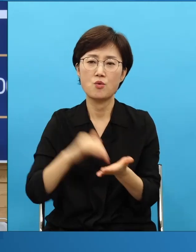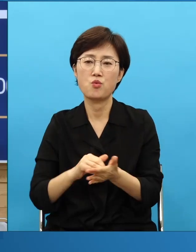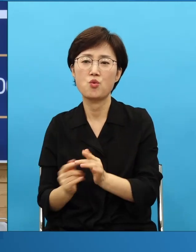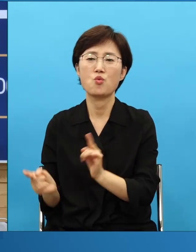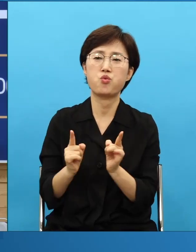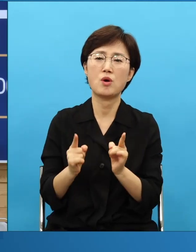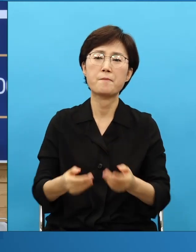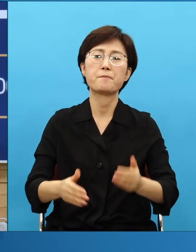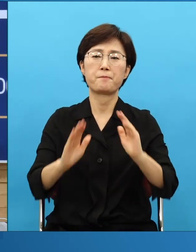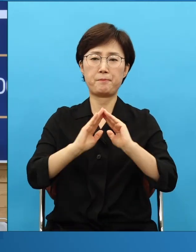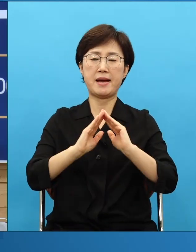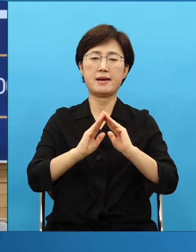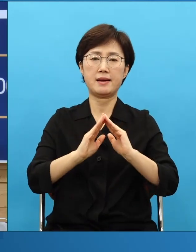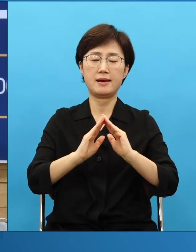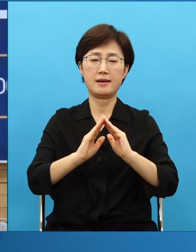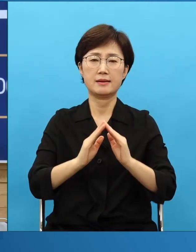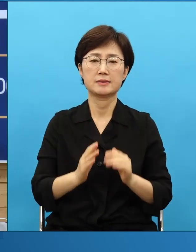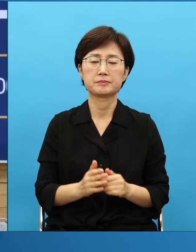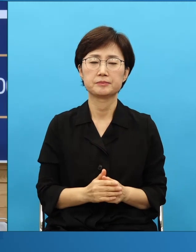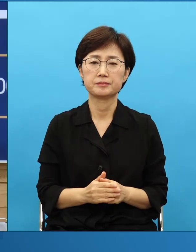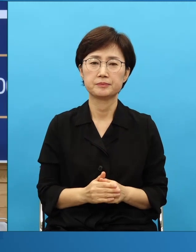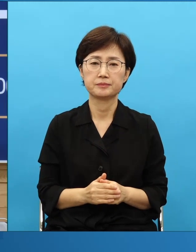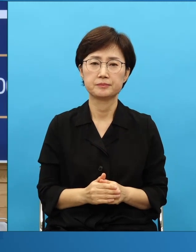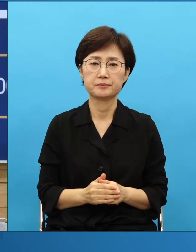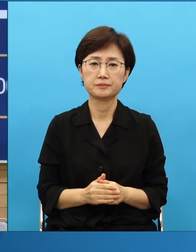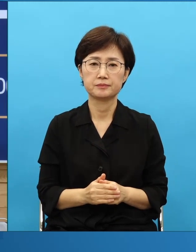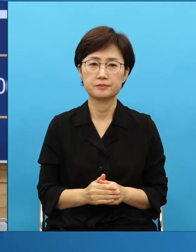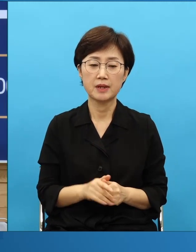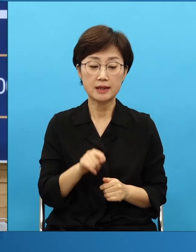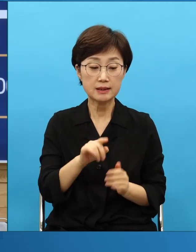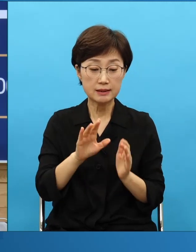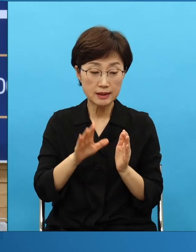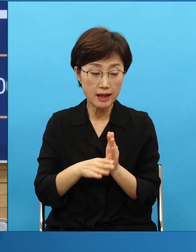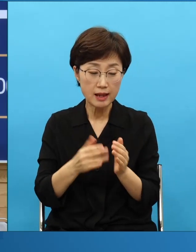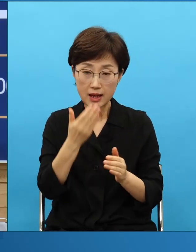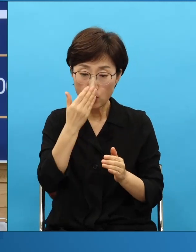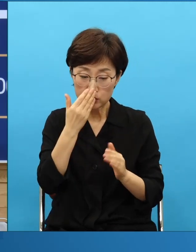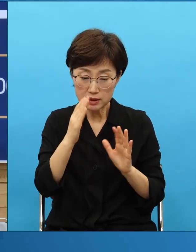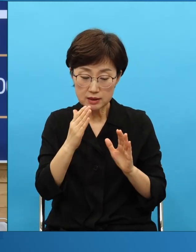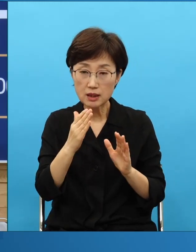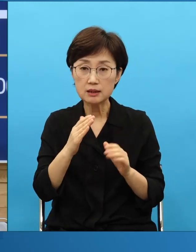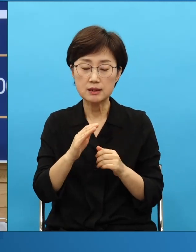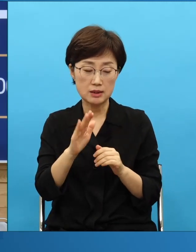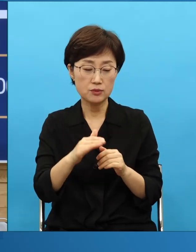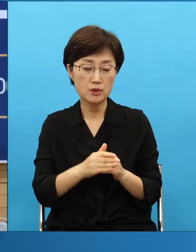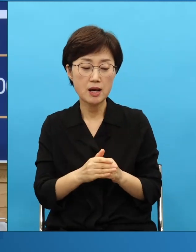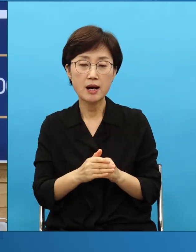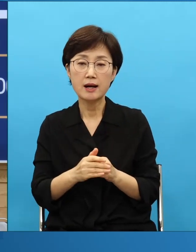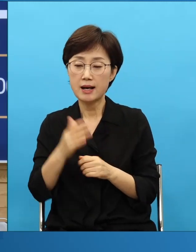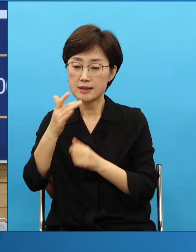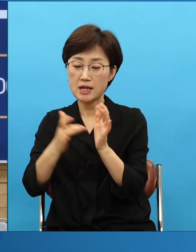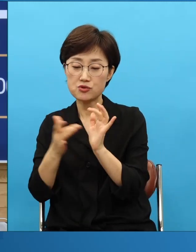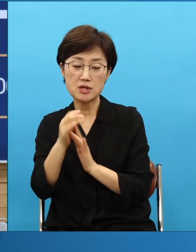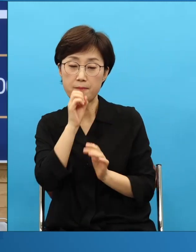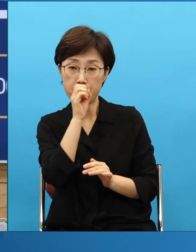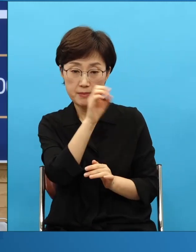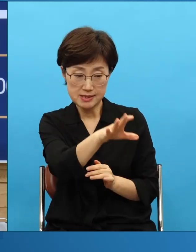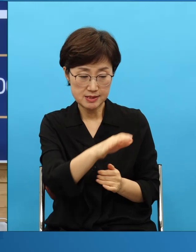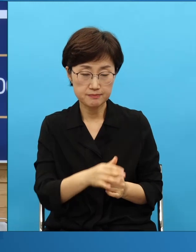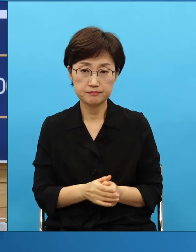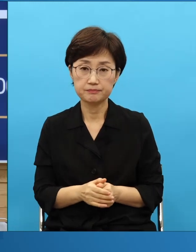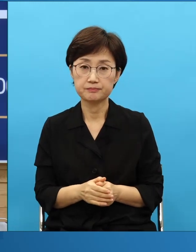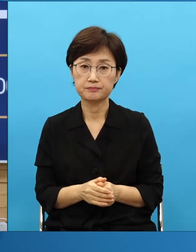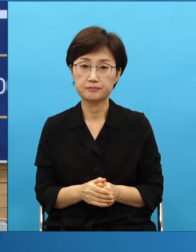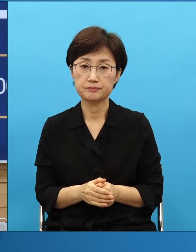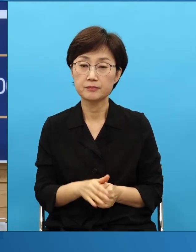the UN, the Jewish people, they find their nation again. 이때 준 메시지입니다. And so this is the message that God has given to us. 우리는 at that time. 앞으로 많은